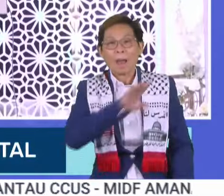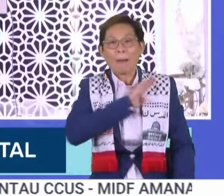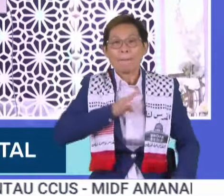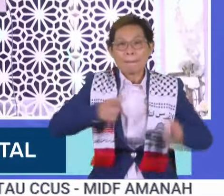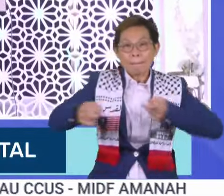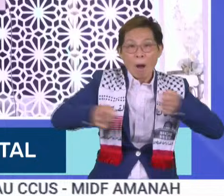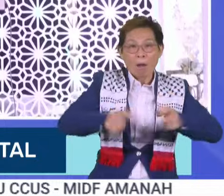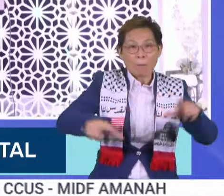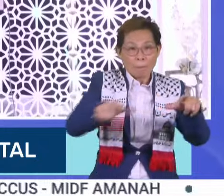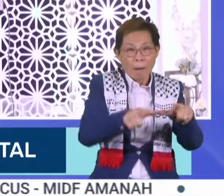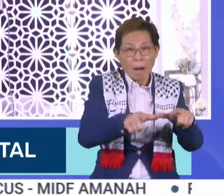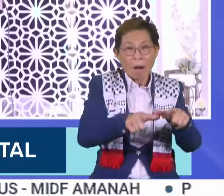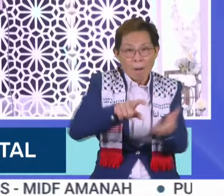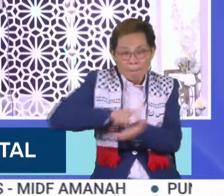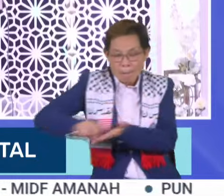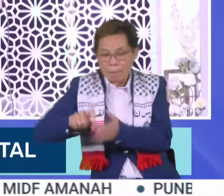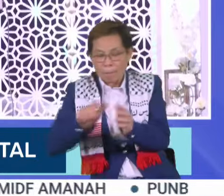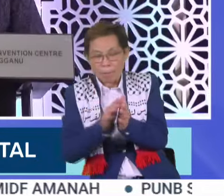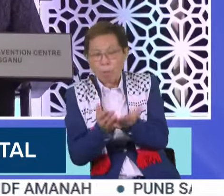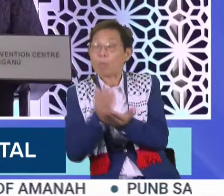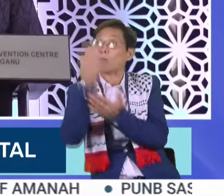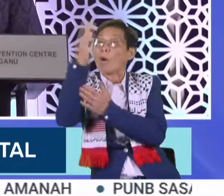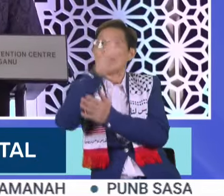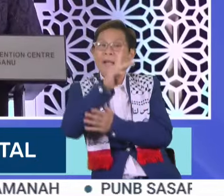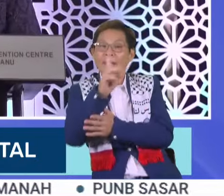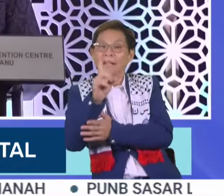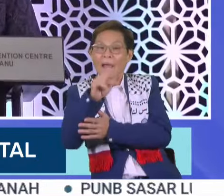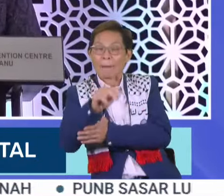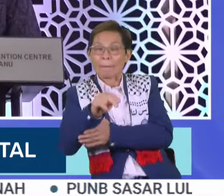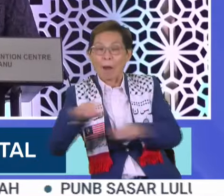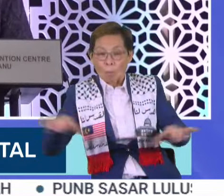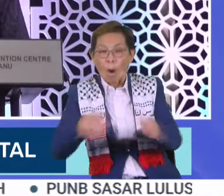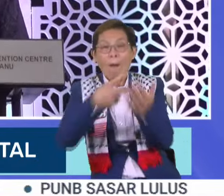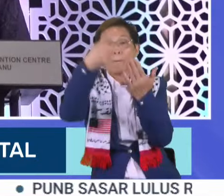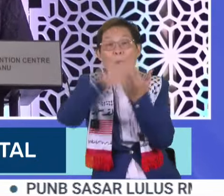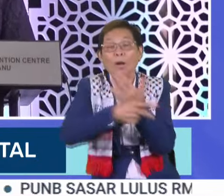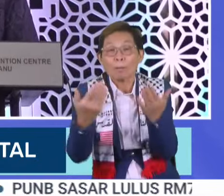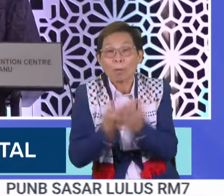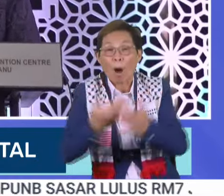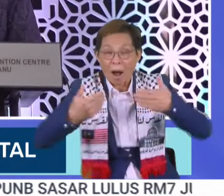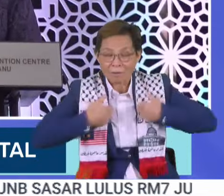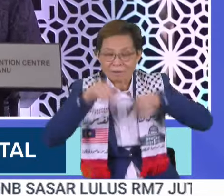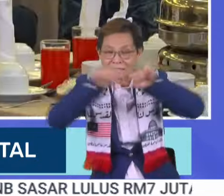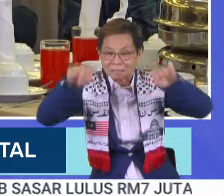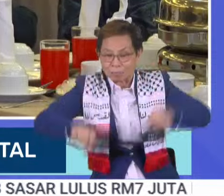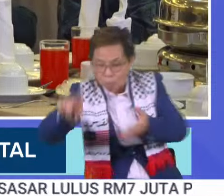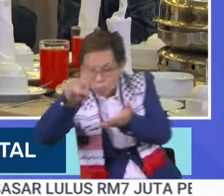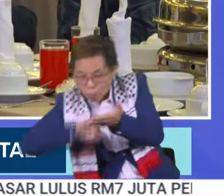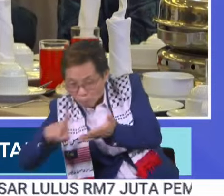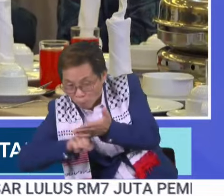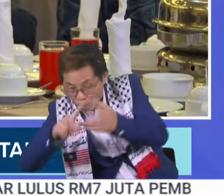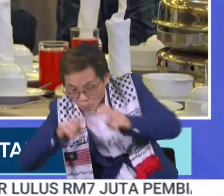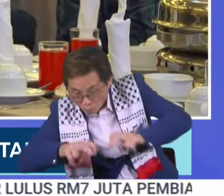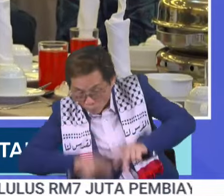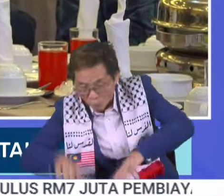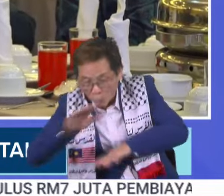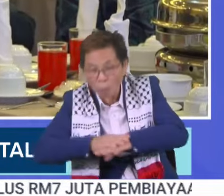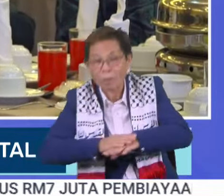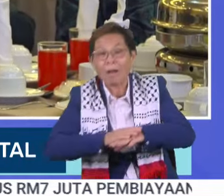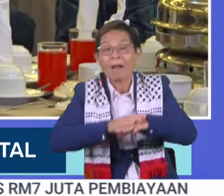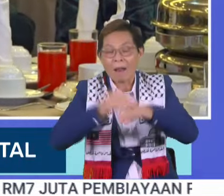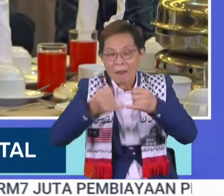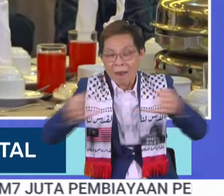Lembaga Pengawalan dan Pelesenan Pencetakan Al-Quran KDN ambil inisiatif baru mewujudkan sistem semakan online penerbitan Al-Quran